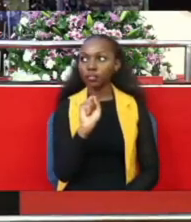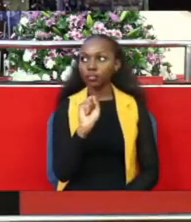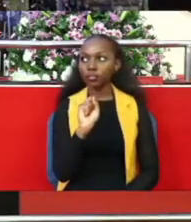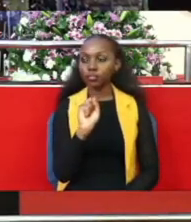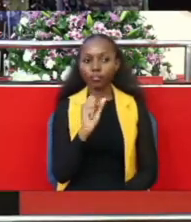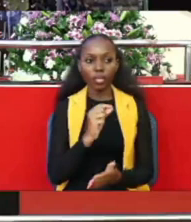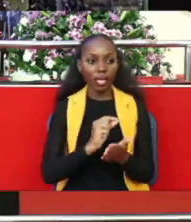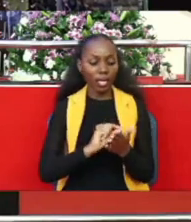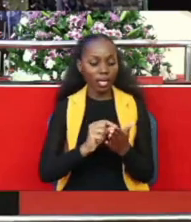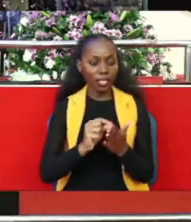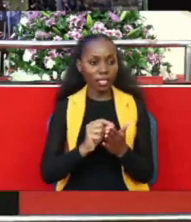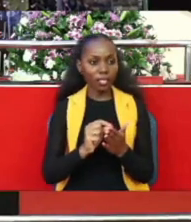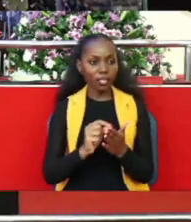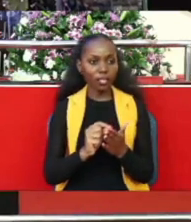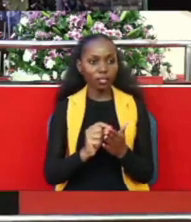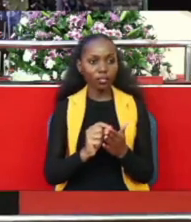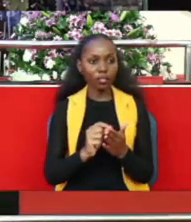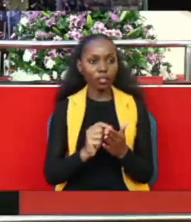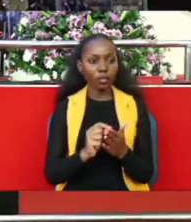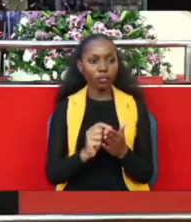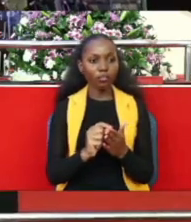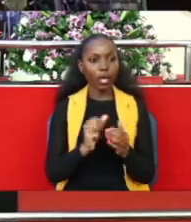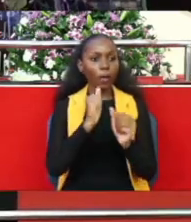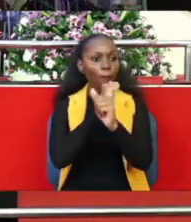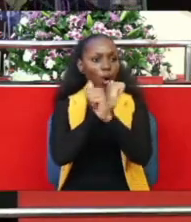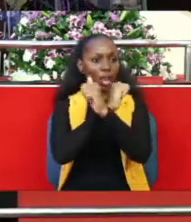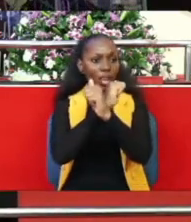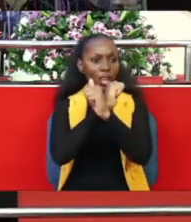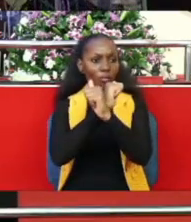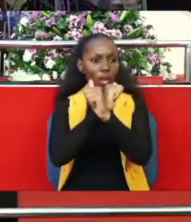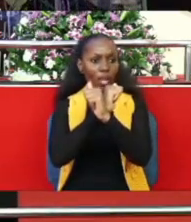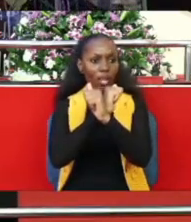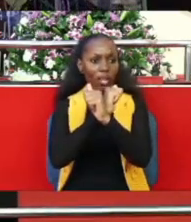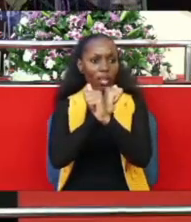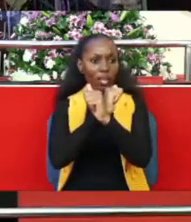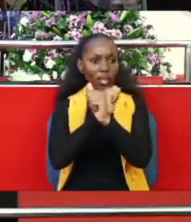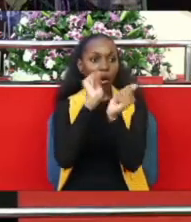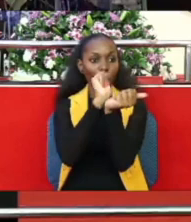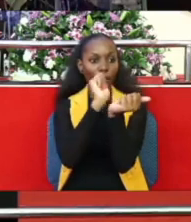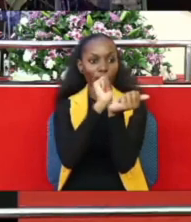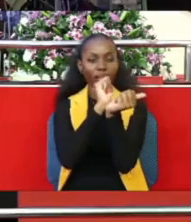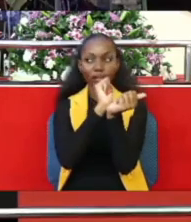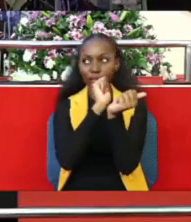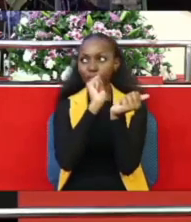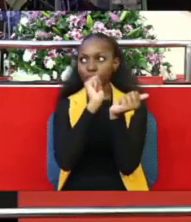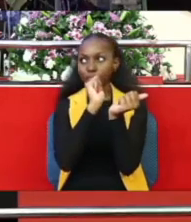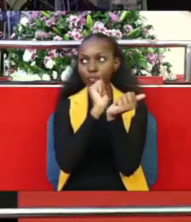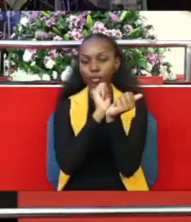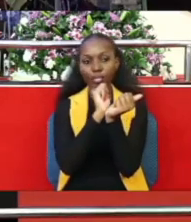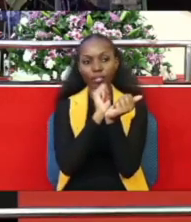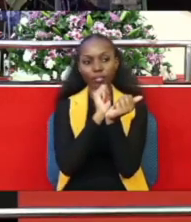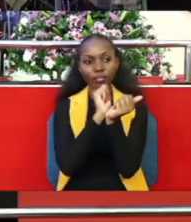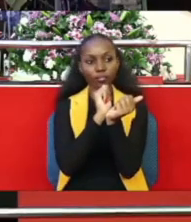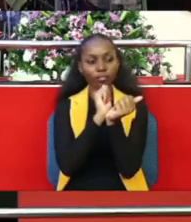kitabu cha Waefeso. Now the church of Ephesus, katika kanisa ya Waefeso, was mainly a Gentile church. Ilikuwa